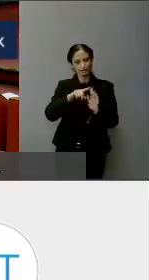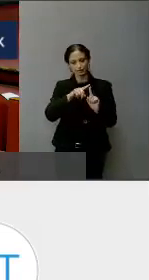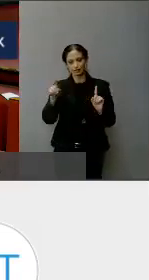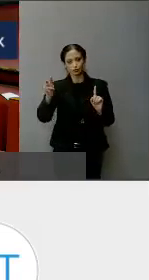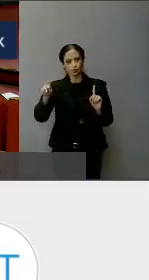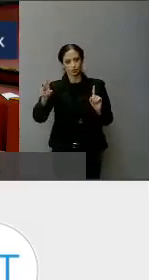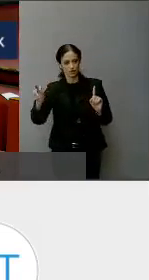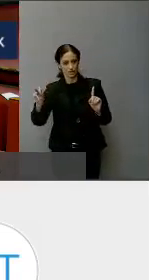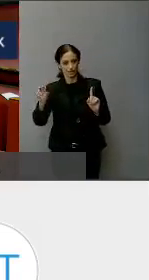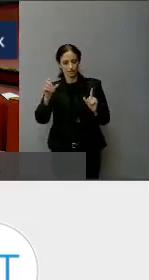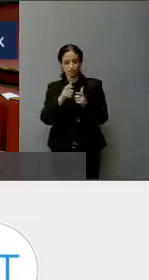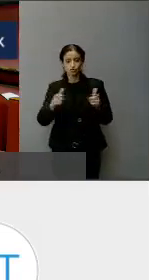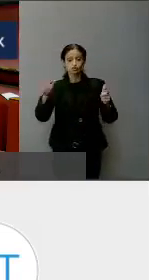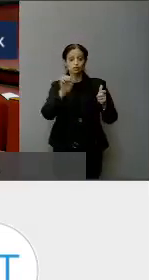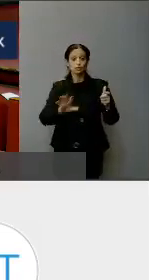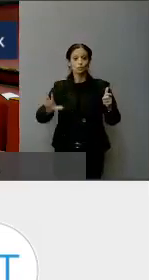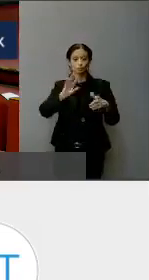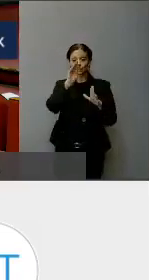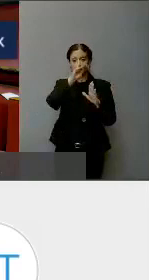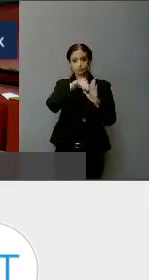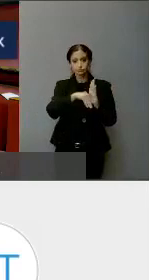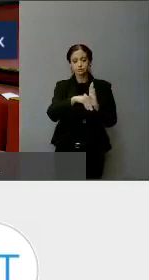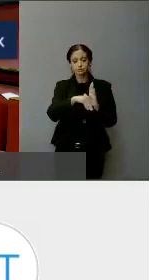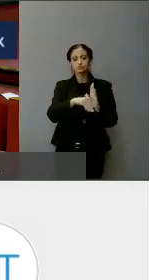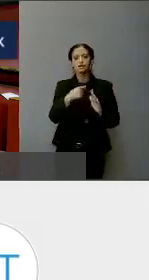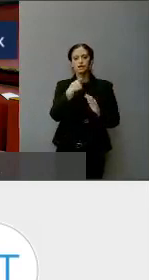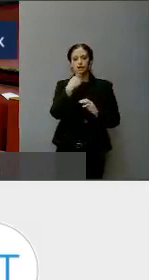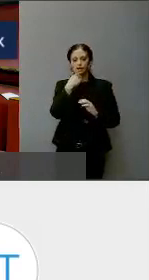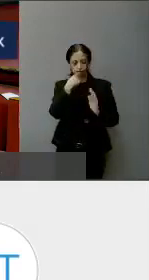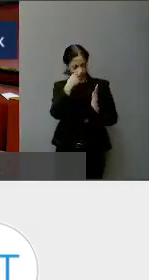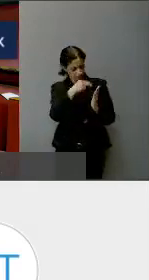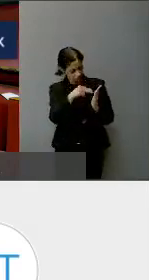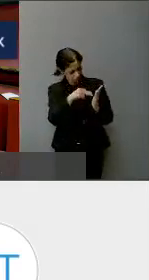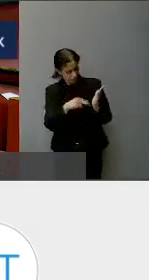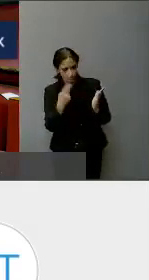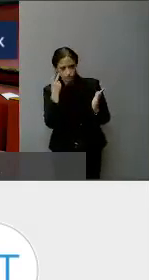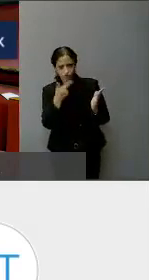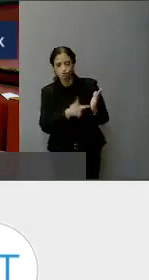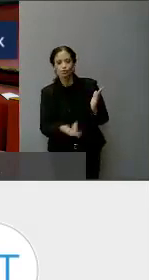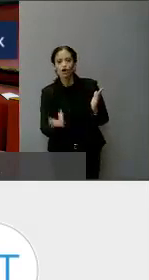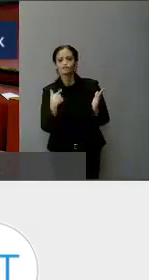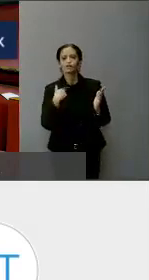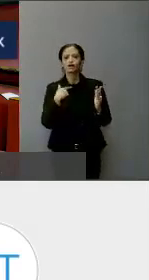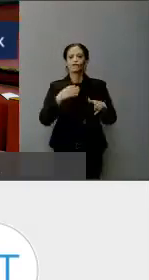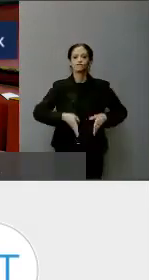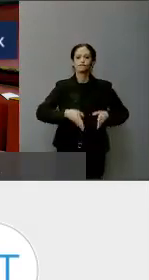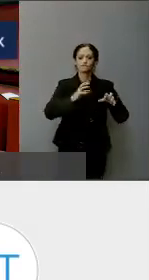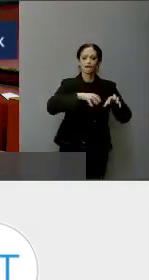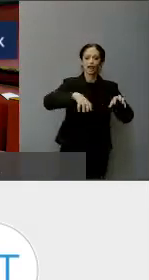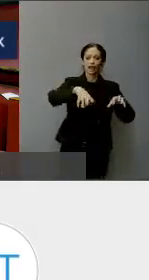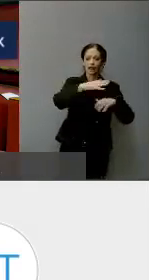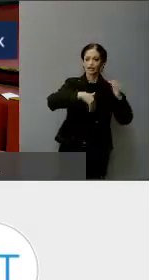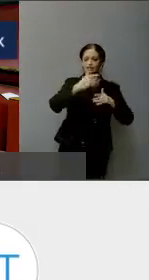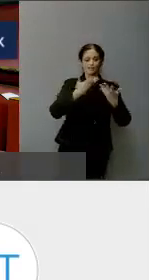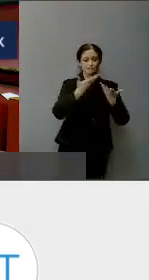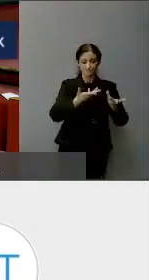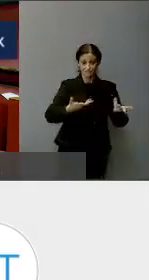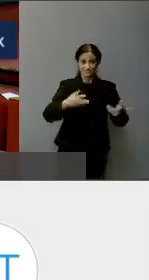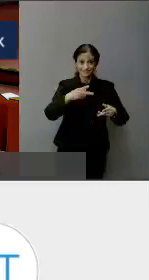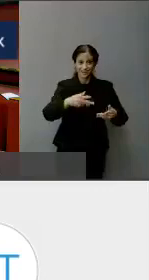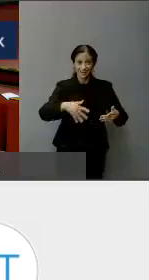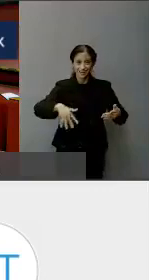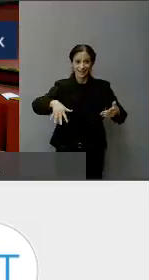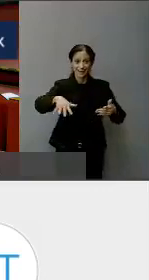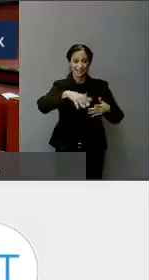europee non si dice costruite 65 billette distruggete tutto il verde e poi chi s'è visto s'è visto ma anzi ti